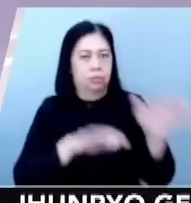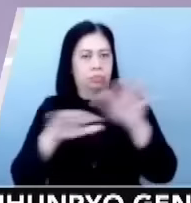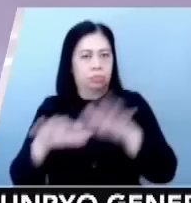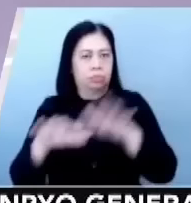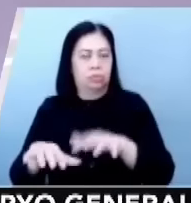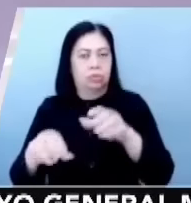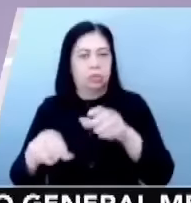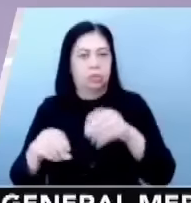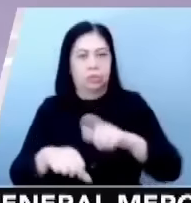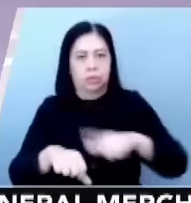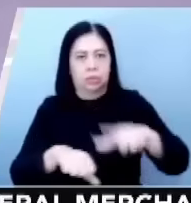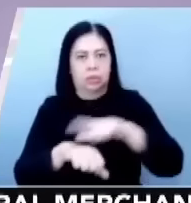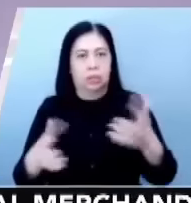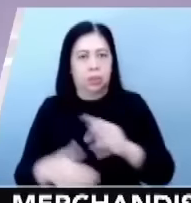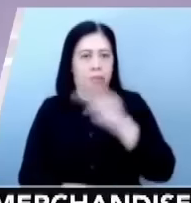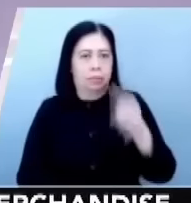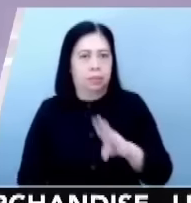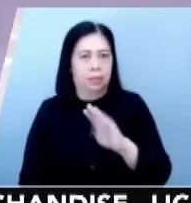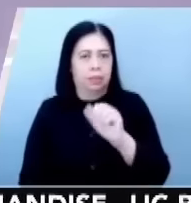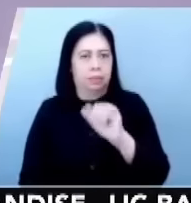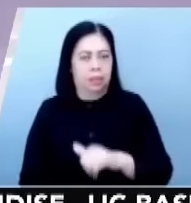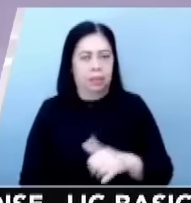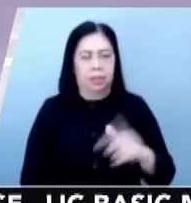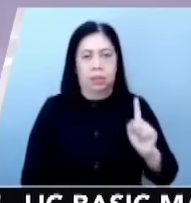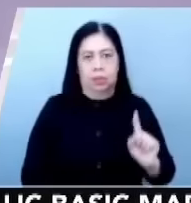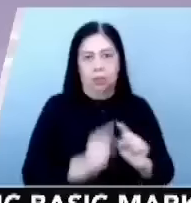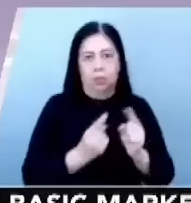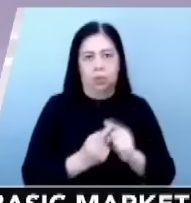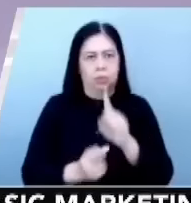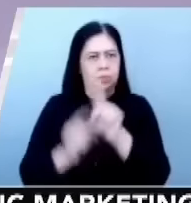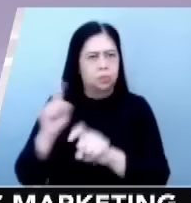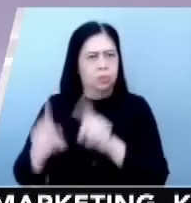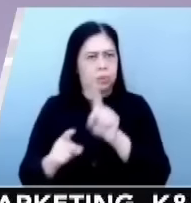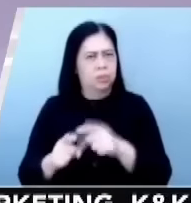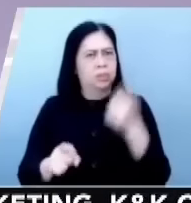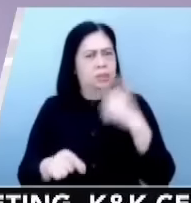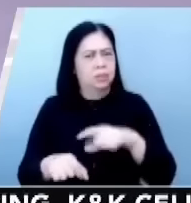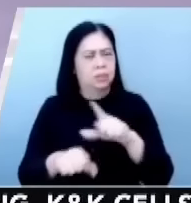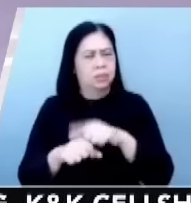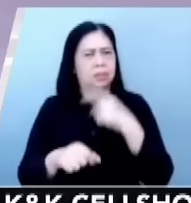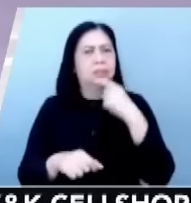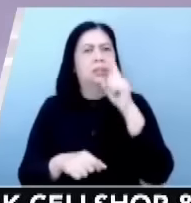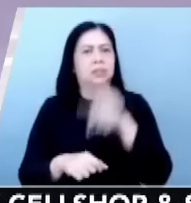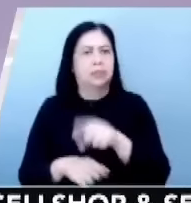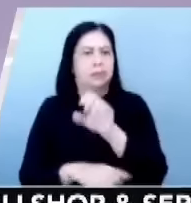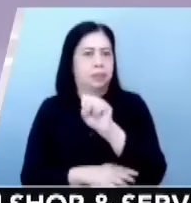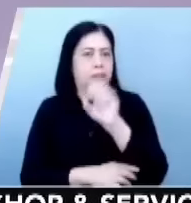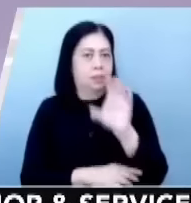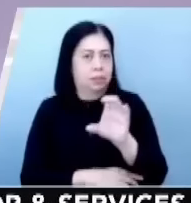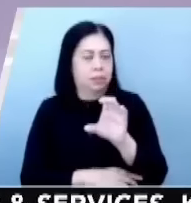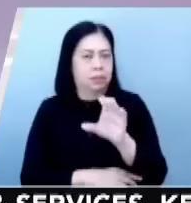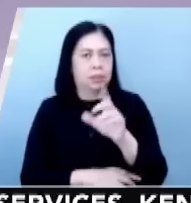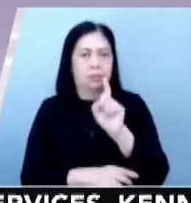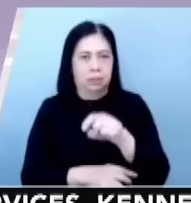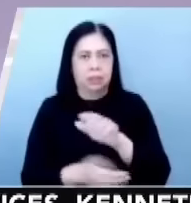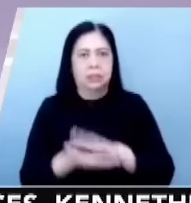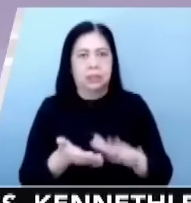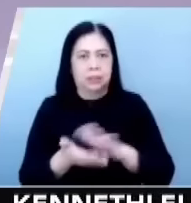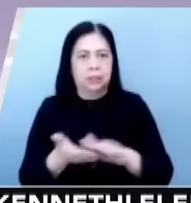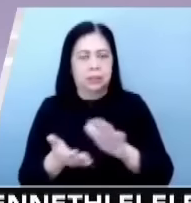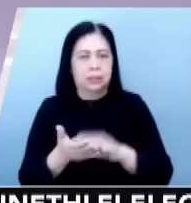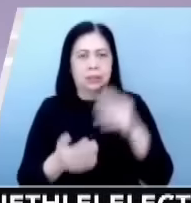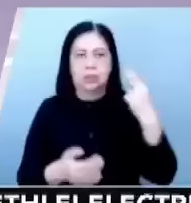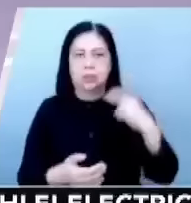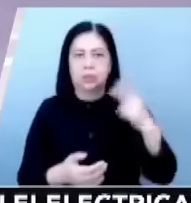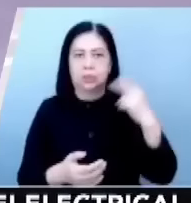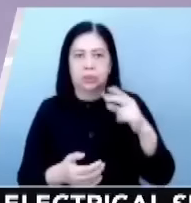Bay. Kinwestiyon yan ng isang grupo sa gitna ng dati ng utos ng Korte Suprema na ayusin ang makasaysayang